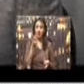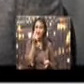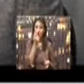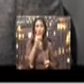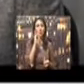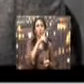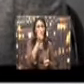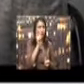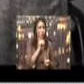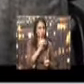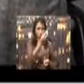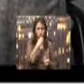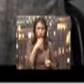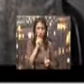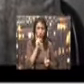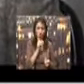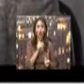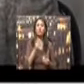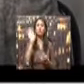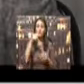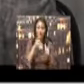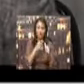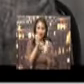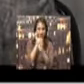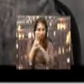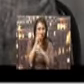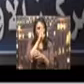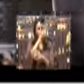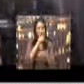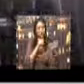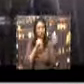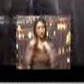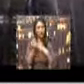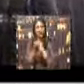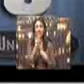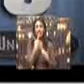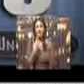ان فلوسك بتروح في مكانها، واحنا برضه هنحس باكثر مصداقيه.